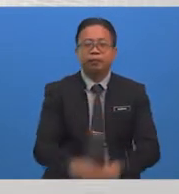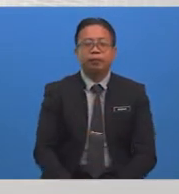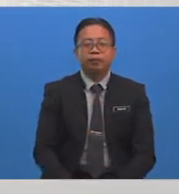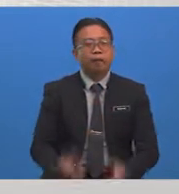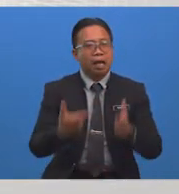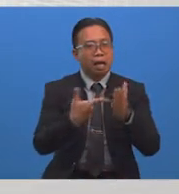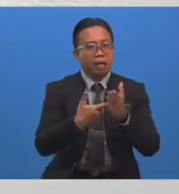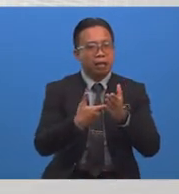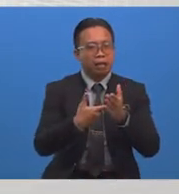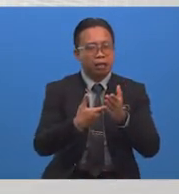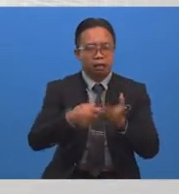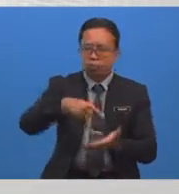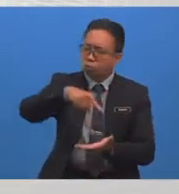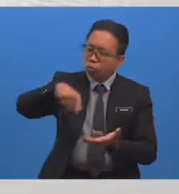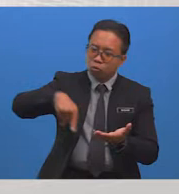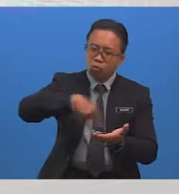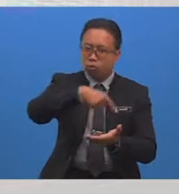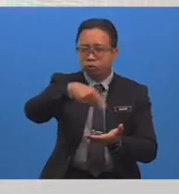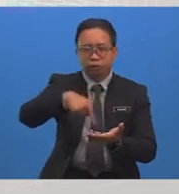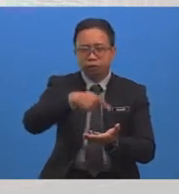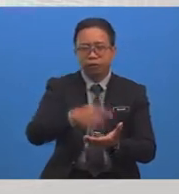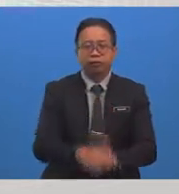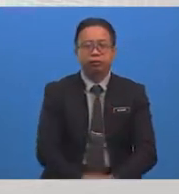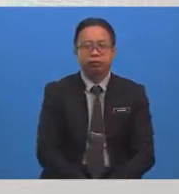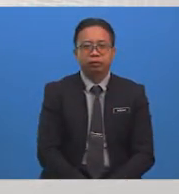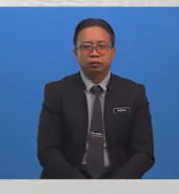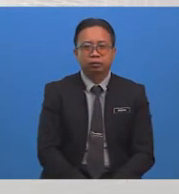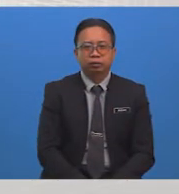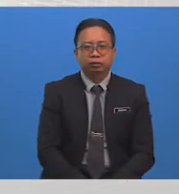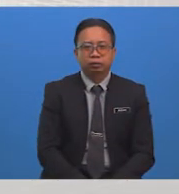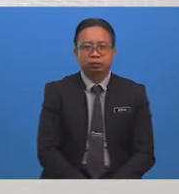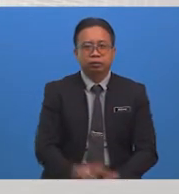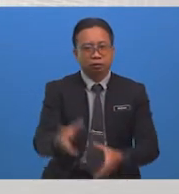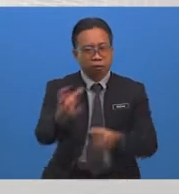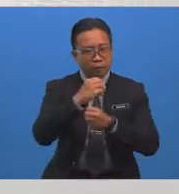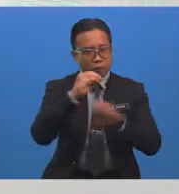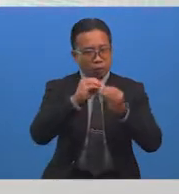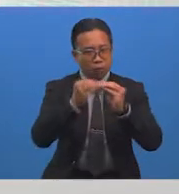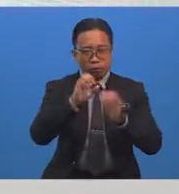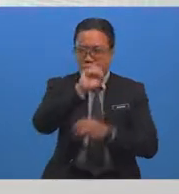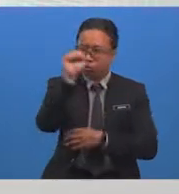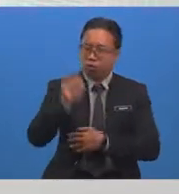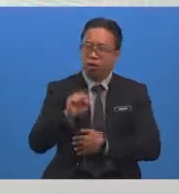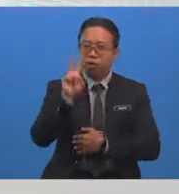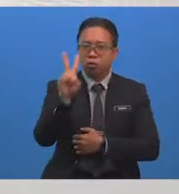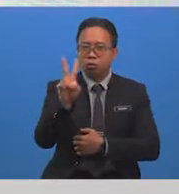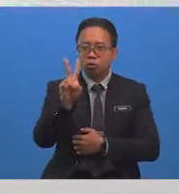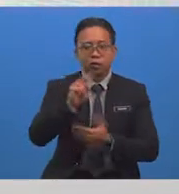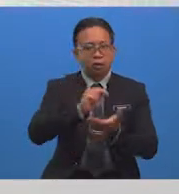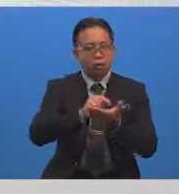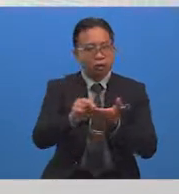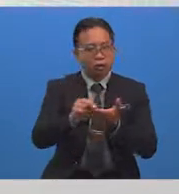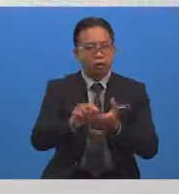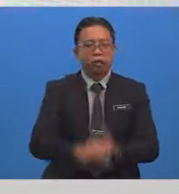roda kerajinan sila pusing ah kita dapat nomor 92 nilainya